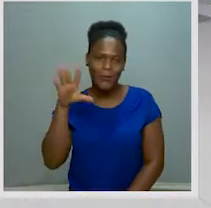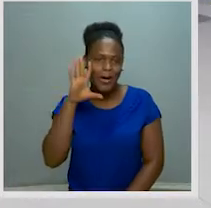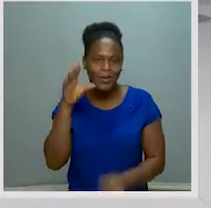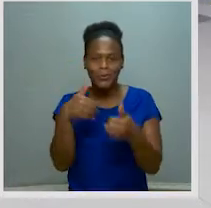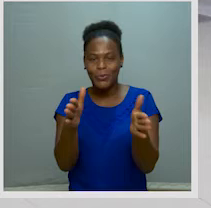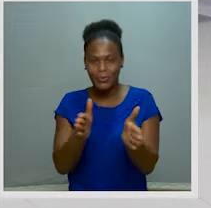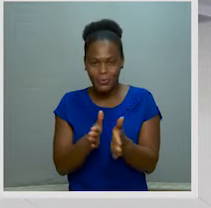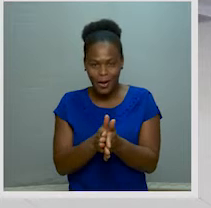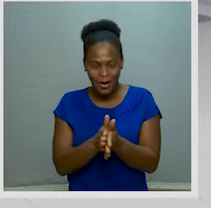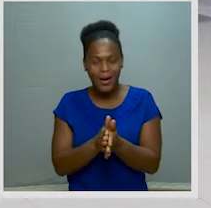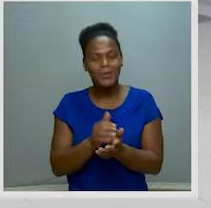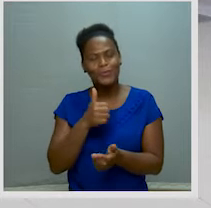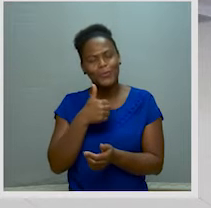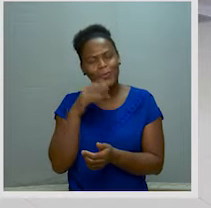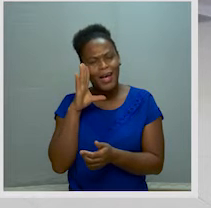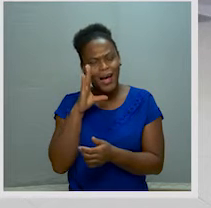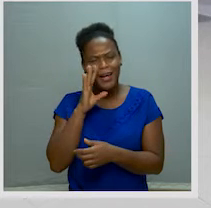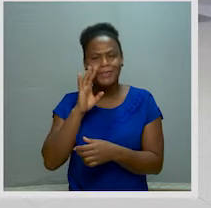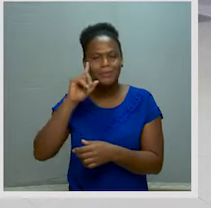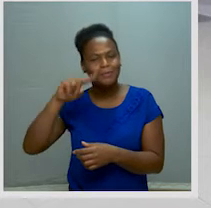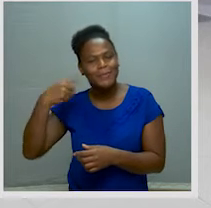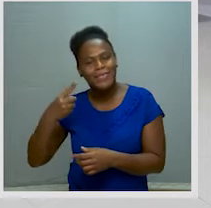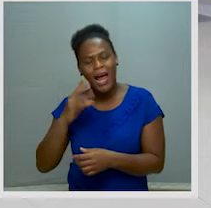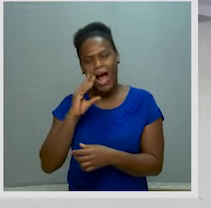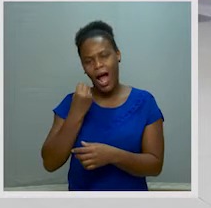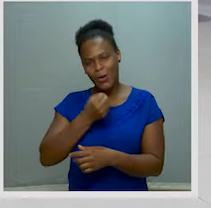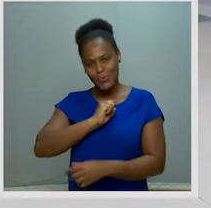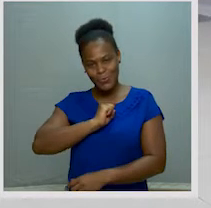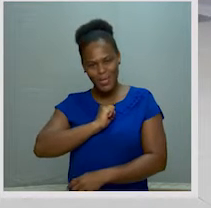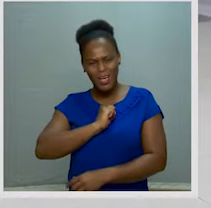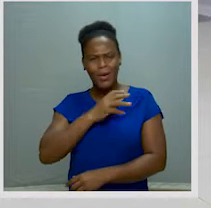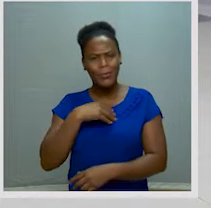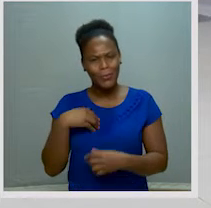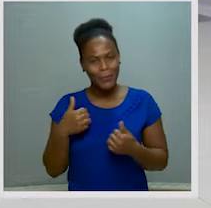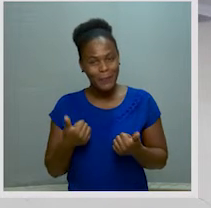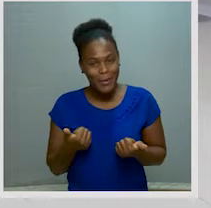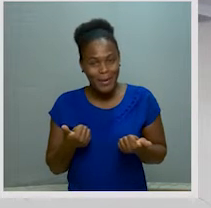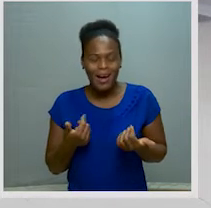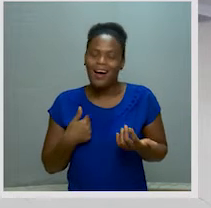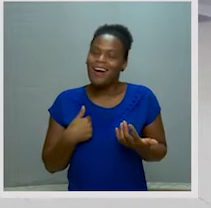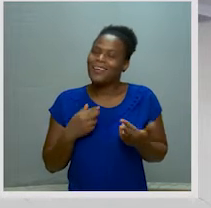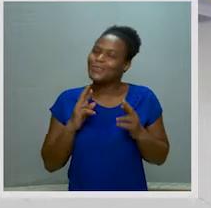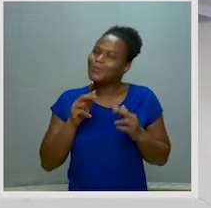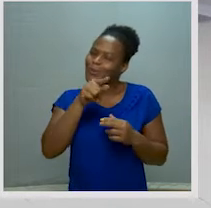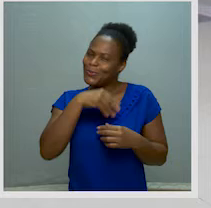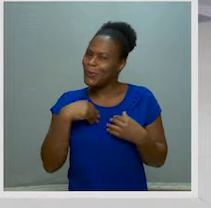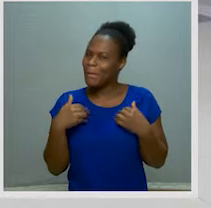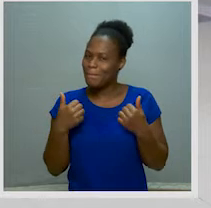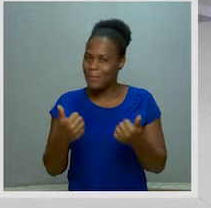bonjour à tous, un bonjour spécial à mes chers élèves. Comment allez-vous? J'espère que vous allez